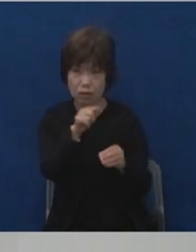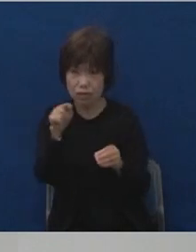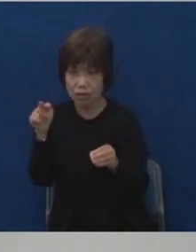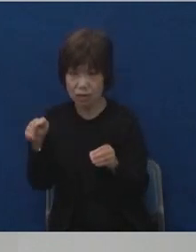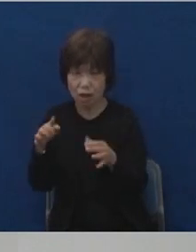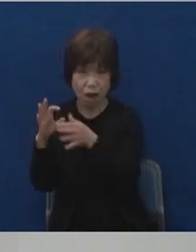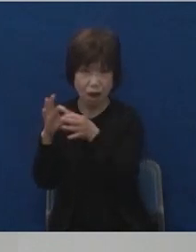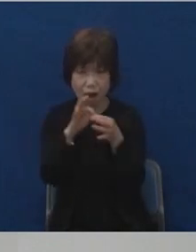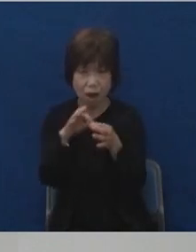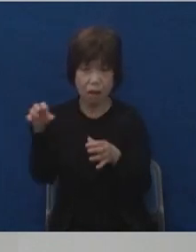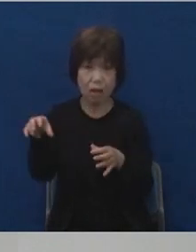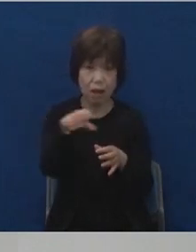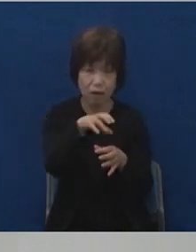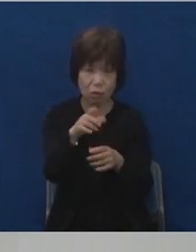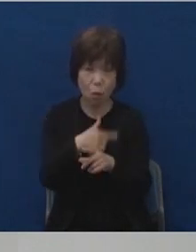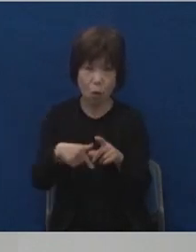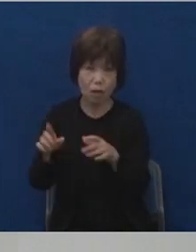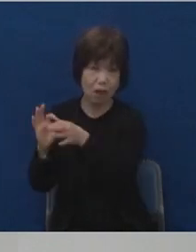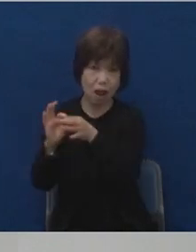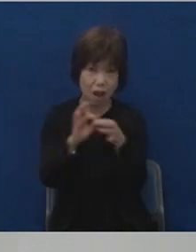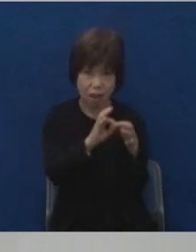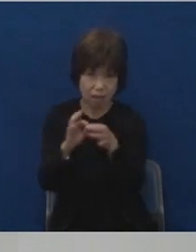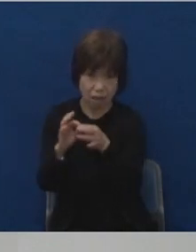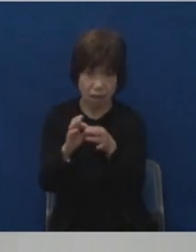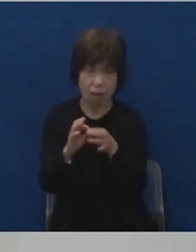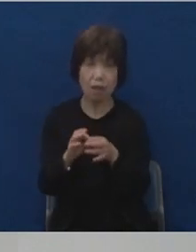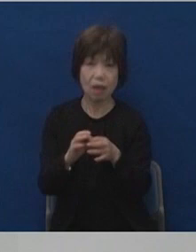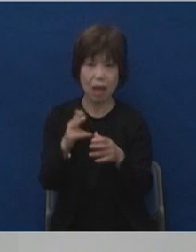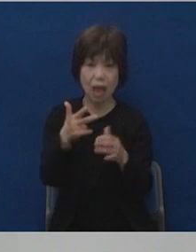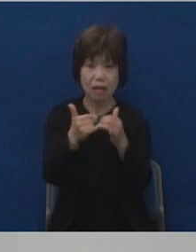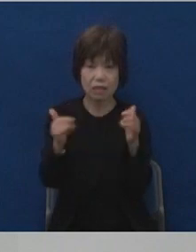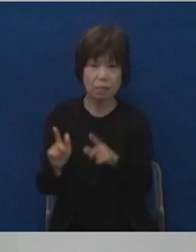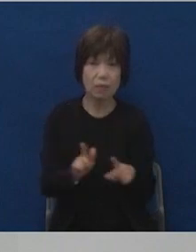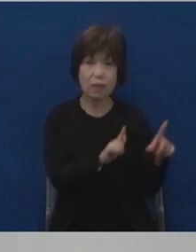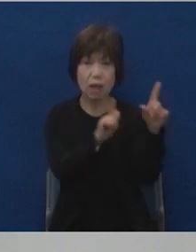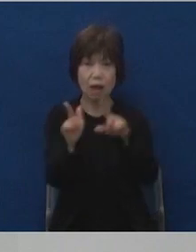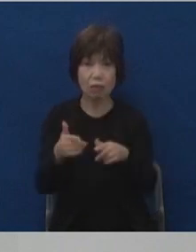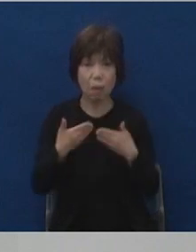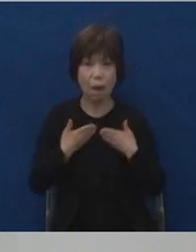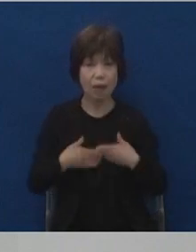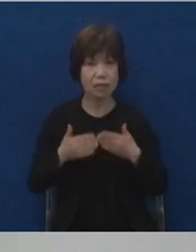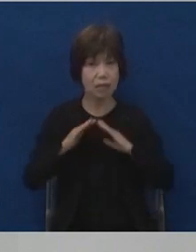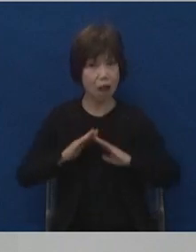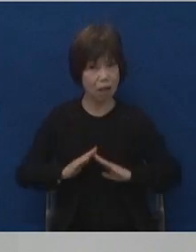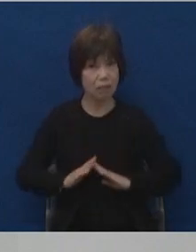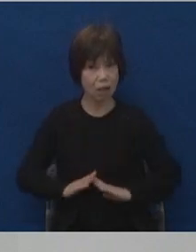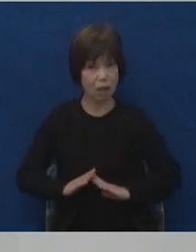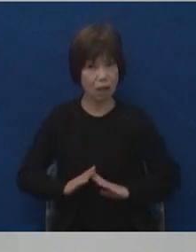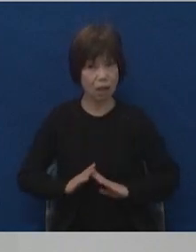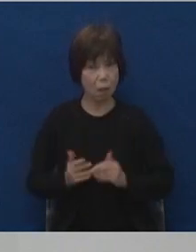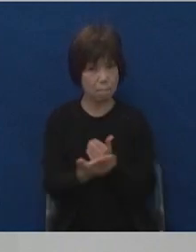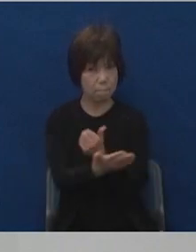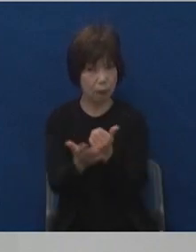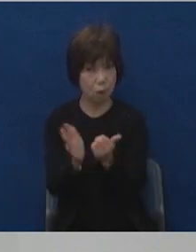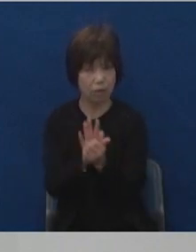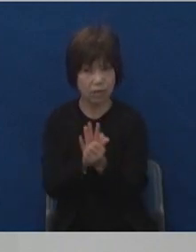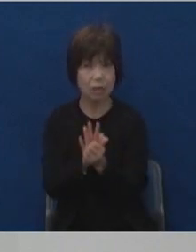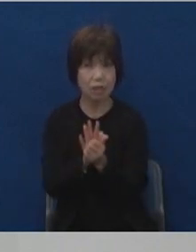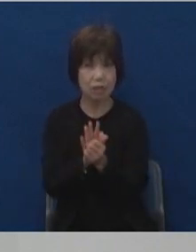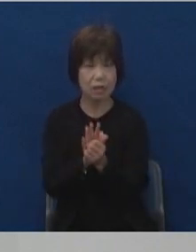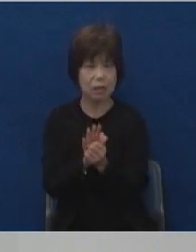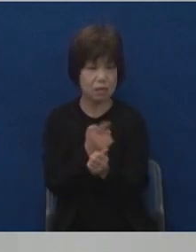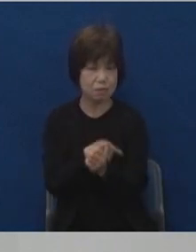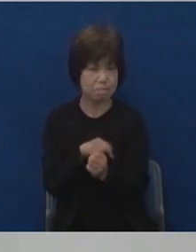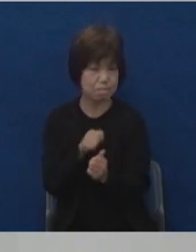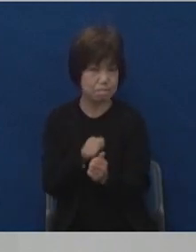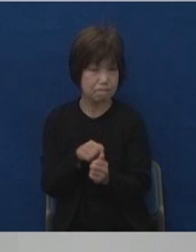係各所とさらなる連携のもと、市民生活の安心安全を守り抜くため、全力を尽くすことを